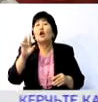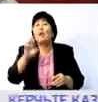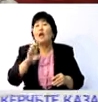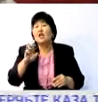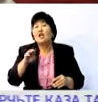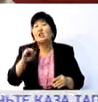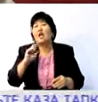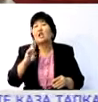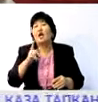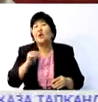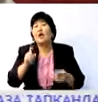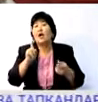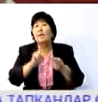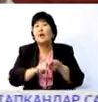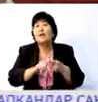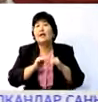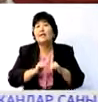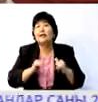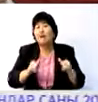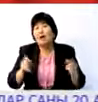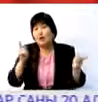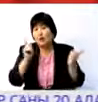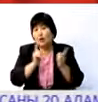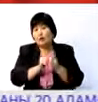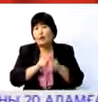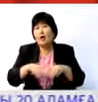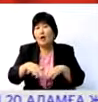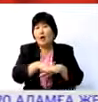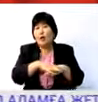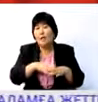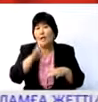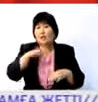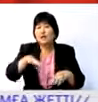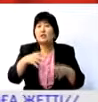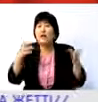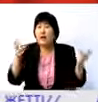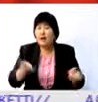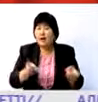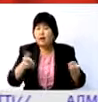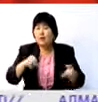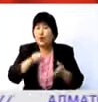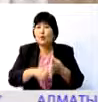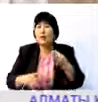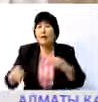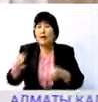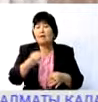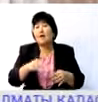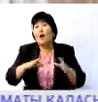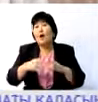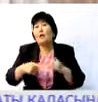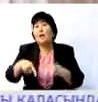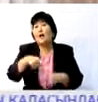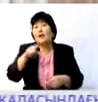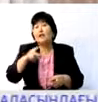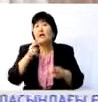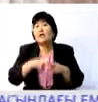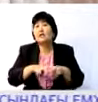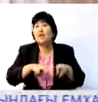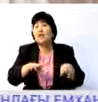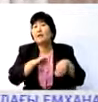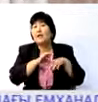Жаңақорған арасындағы байланысты нығайтады. Кездесуде қалың бұқара ел ішіндегі қажеттіліктерді ортаға салды. Аудан кәсіпкерлерін теміржол